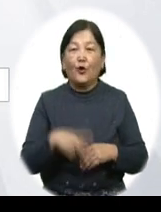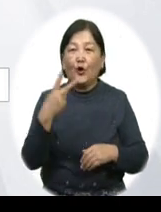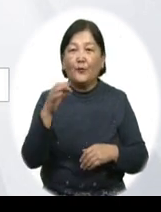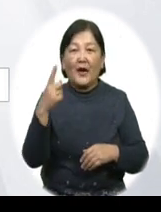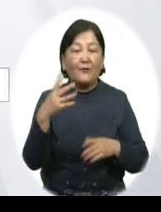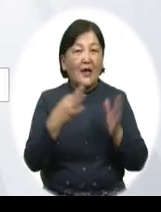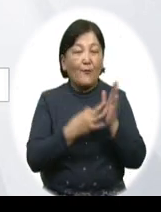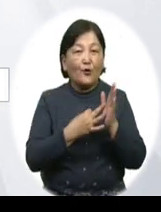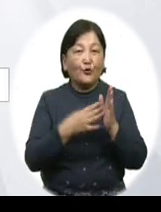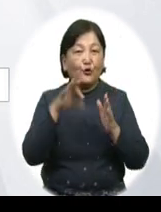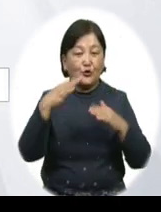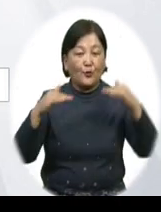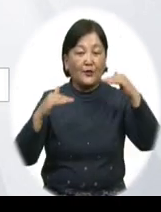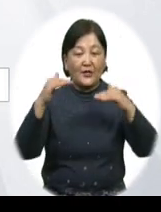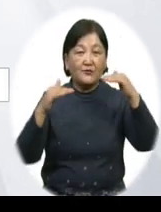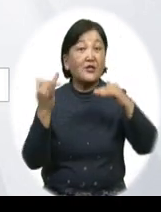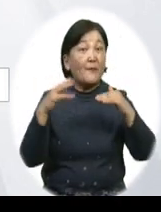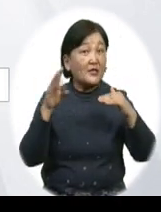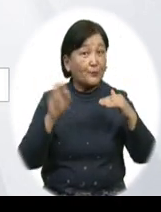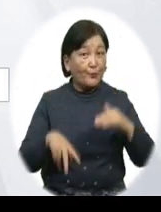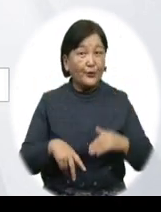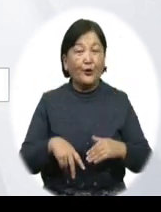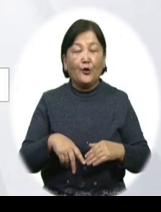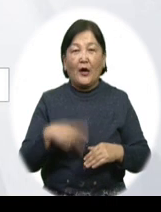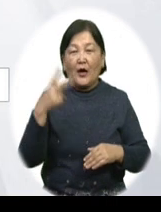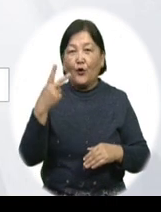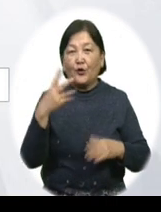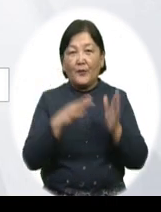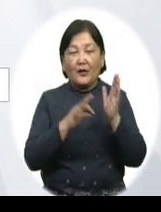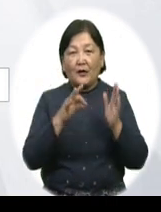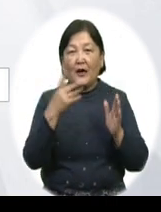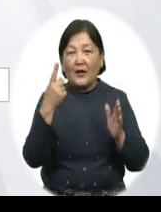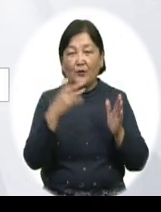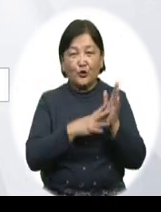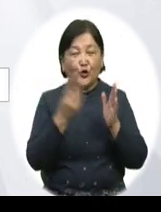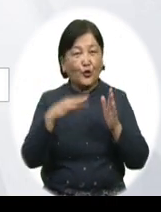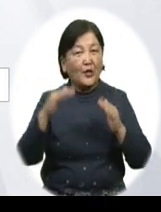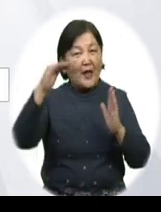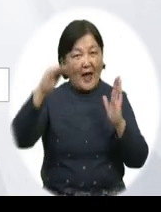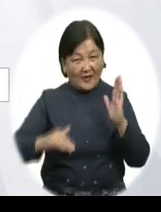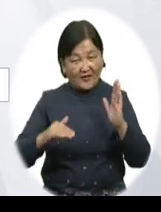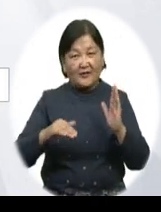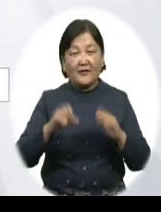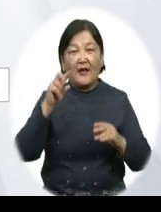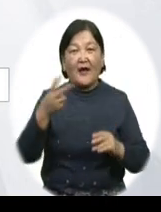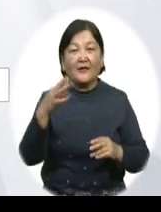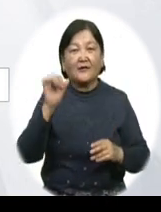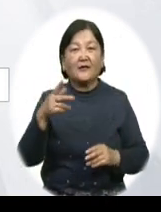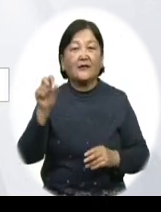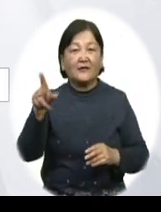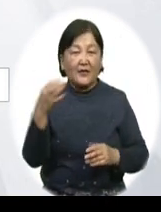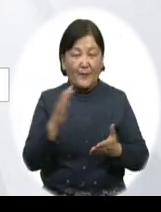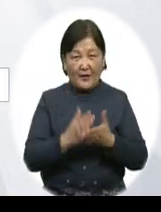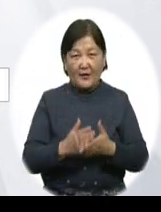2018 онд бол төсвөр тэнцвэртэй байсан бол 2019 онд бол төсөв маань алдагдaltaй одоо байгаа юм дүн харагдаж байгаа. Хэрэв улсын